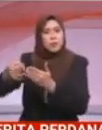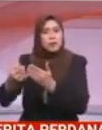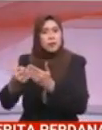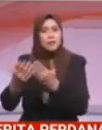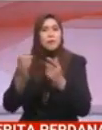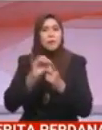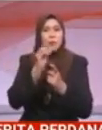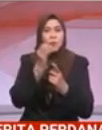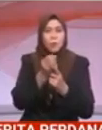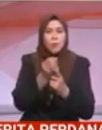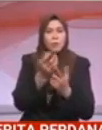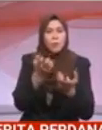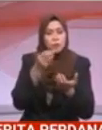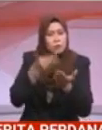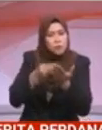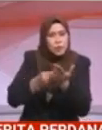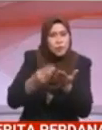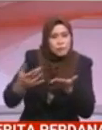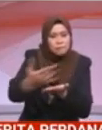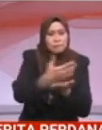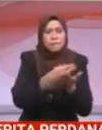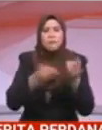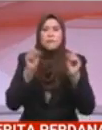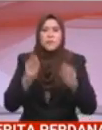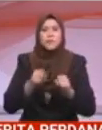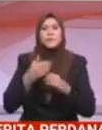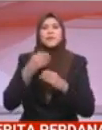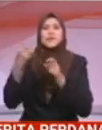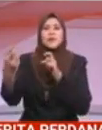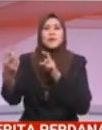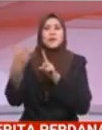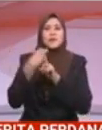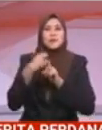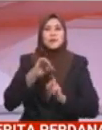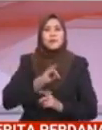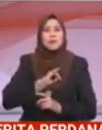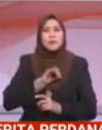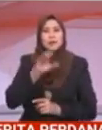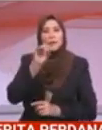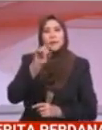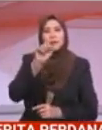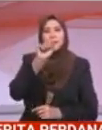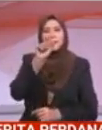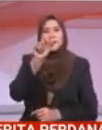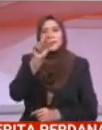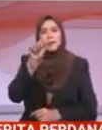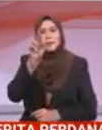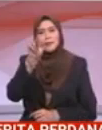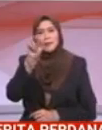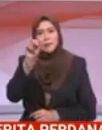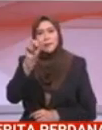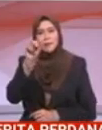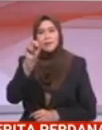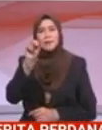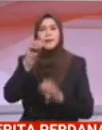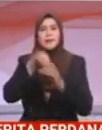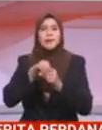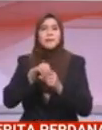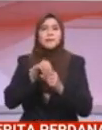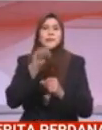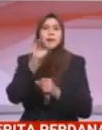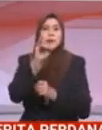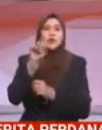nak dapat source of income ke apa benda ke, boleh. Boleh DM saya di Dazrin88 dekat saya punya Instagram. No